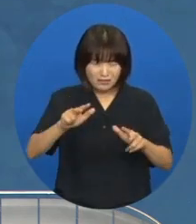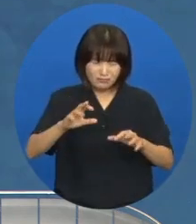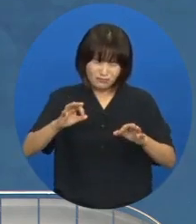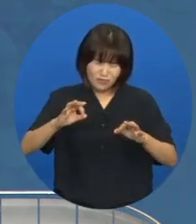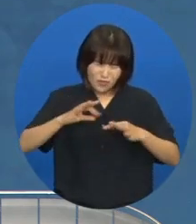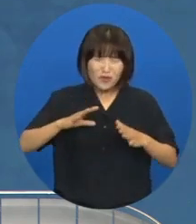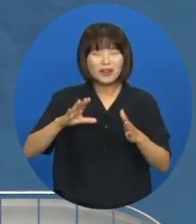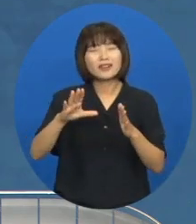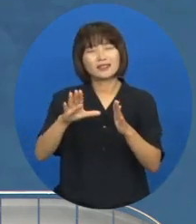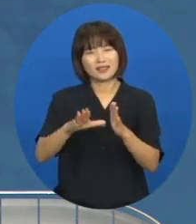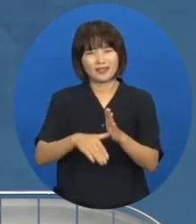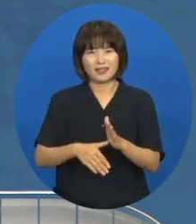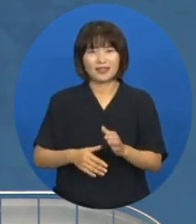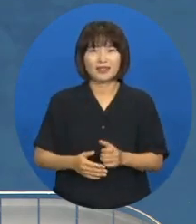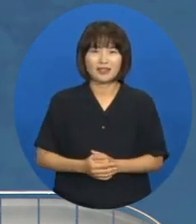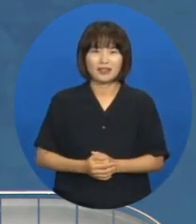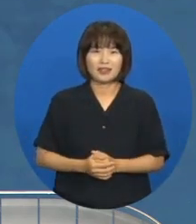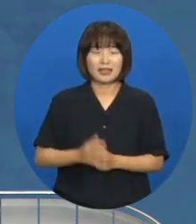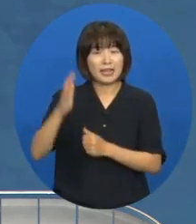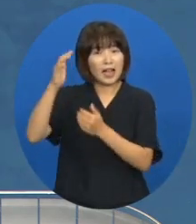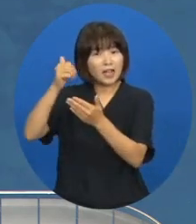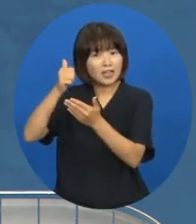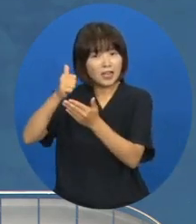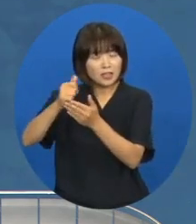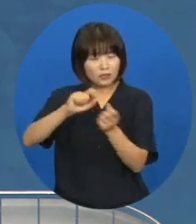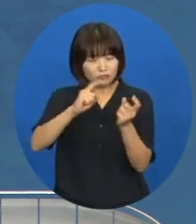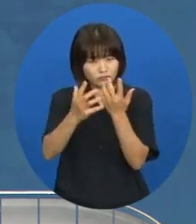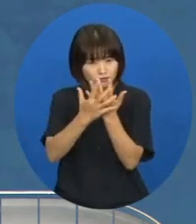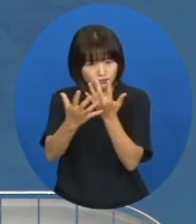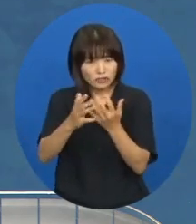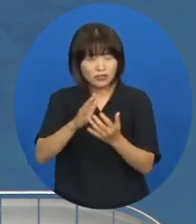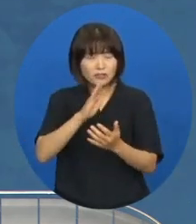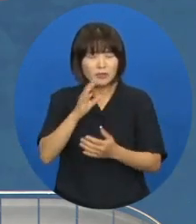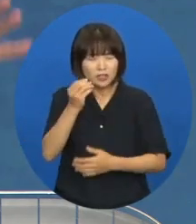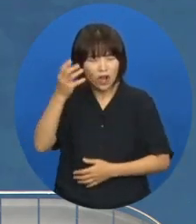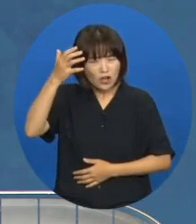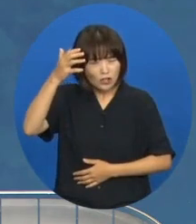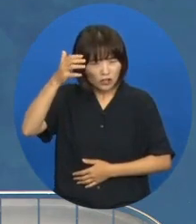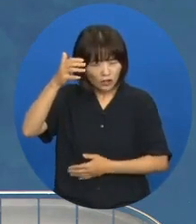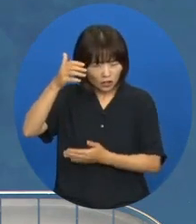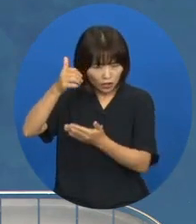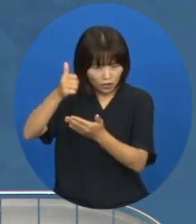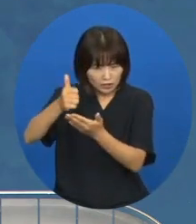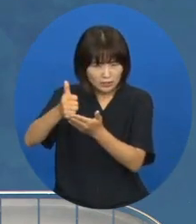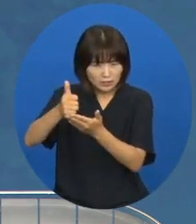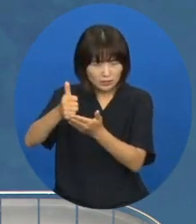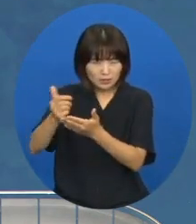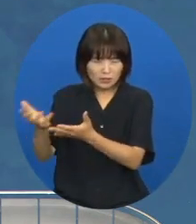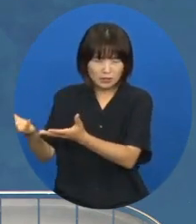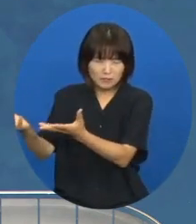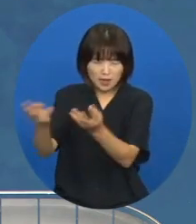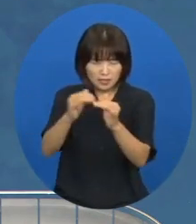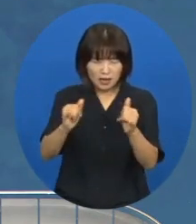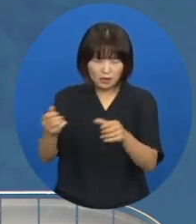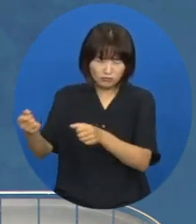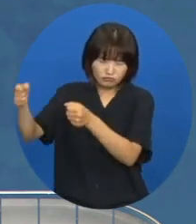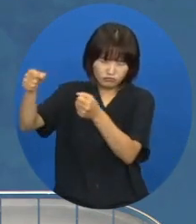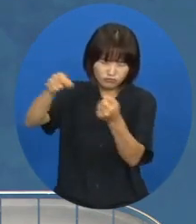시대야. 지금 하나님의 부흥이 정말 성령이 만민에게 부어지고 있는 시대라고.